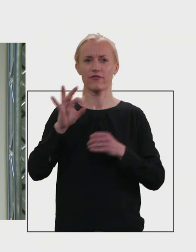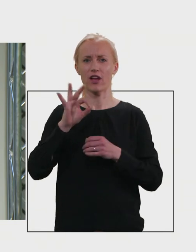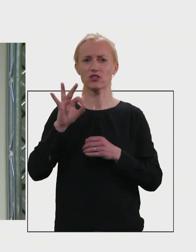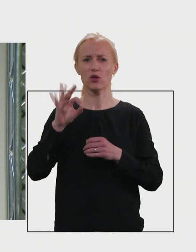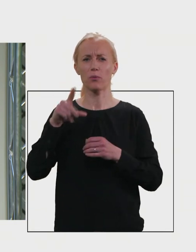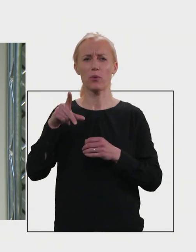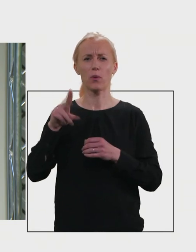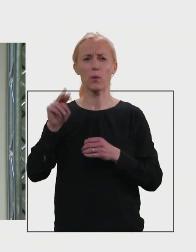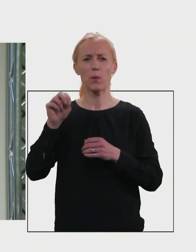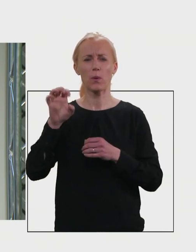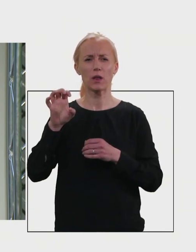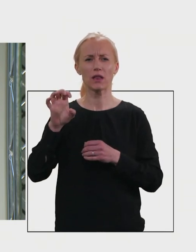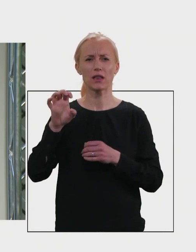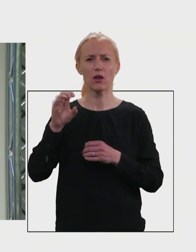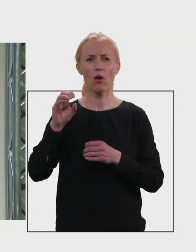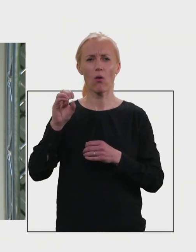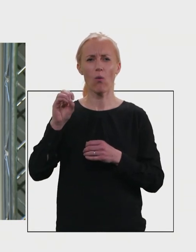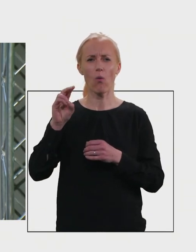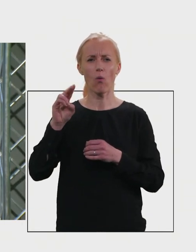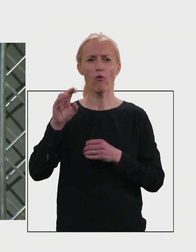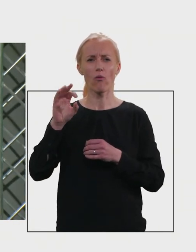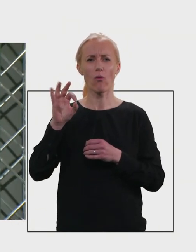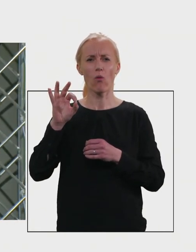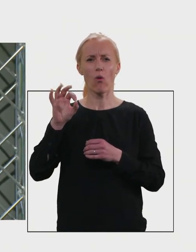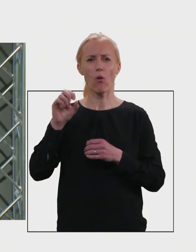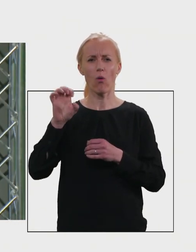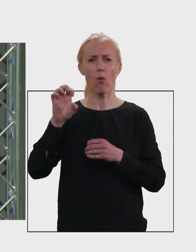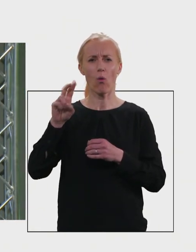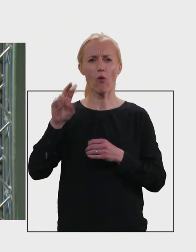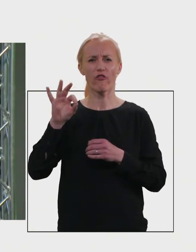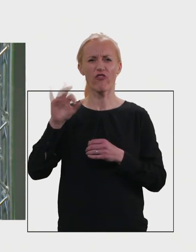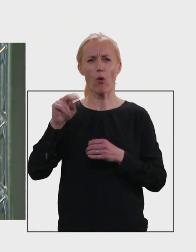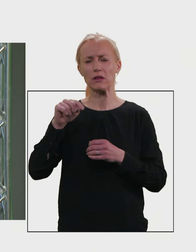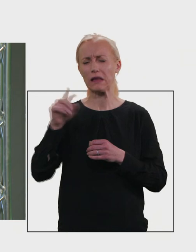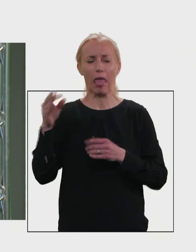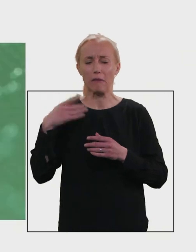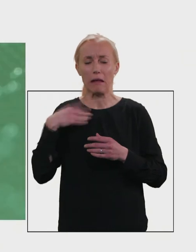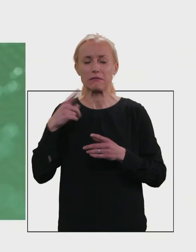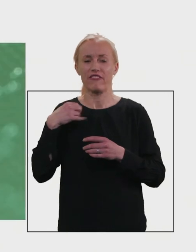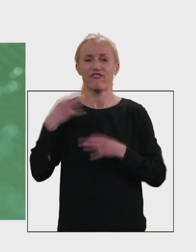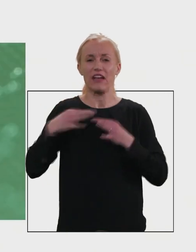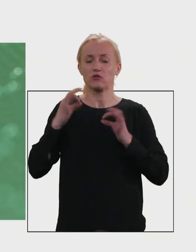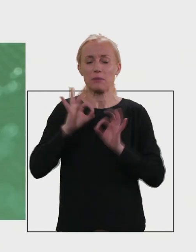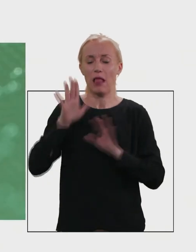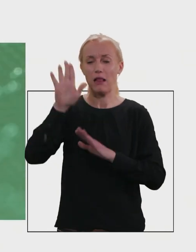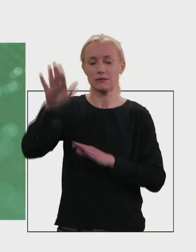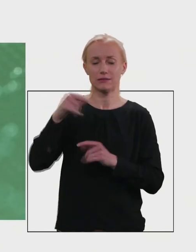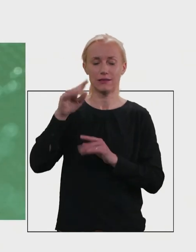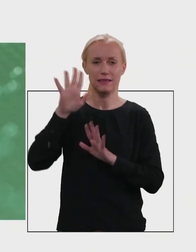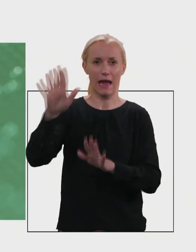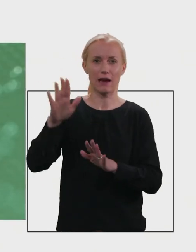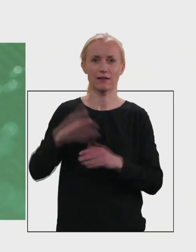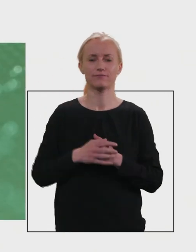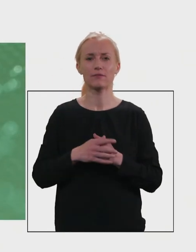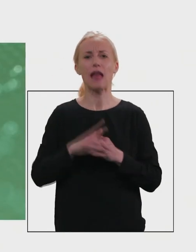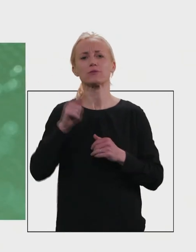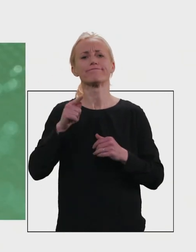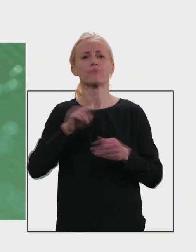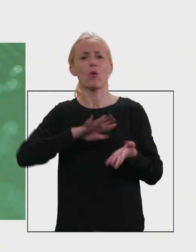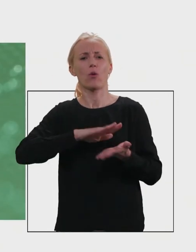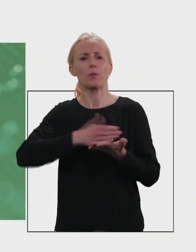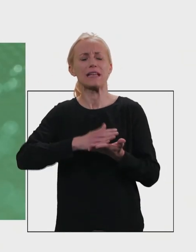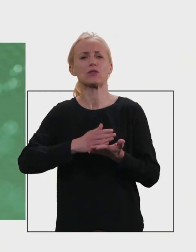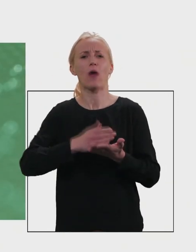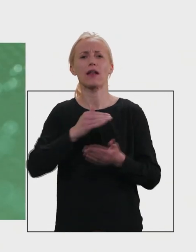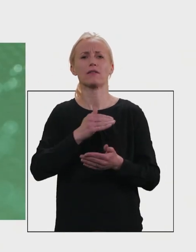une enfant de vin. Okay. Siehst du, ist nicht viel besser mein Französisch als dein Französisch. Ja, okay. Ich Pavane für eine tote Prinzessin. Heißt gut, ich wollte